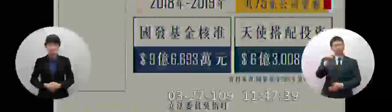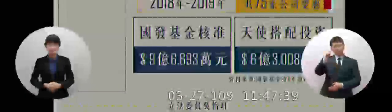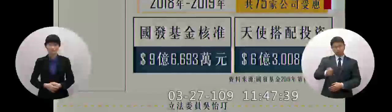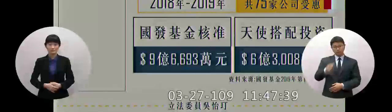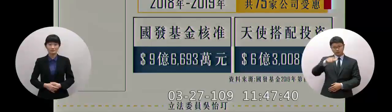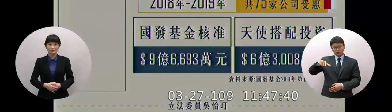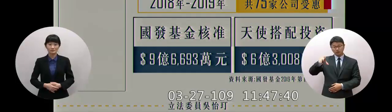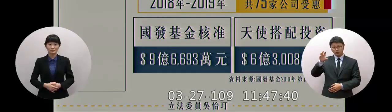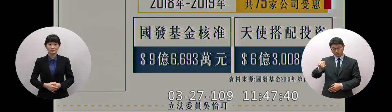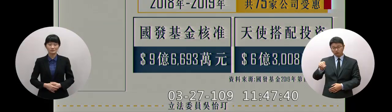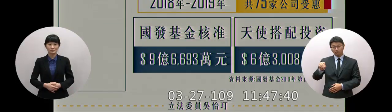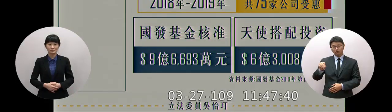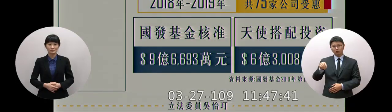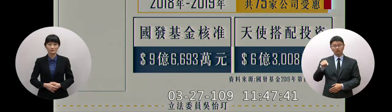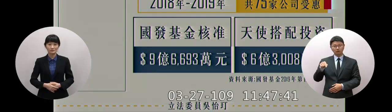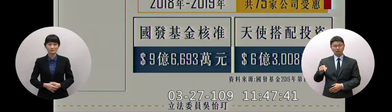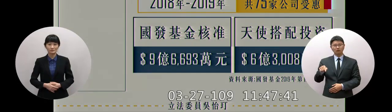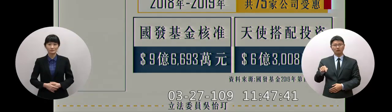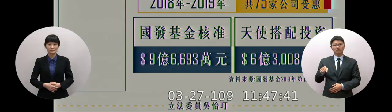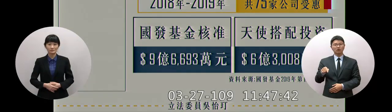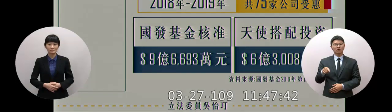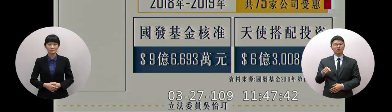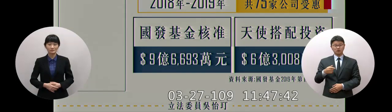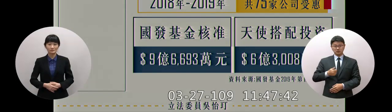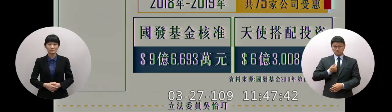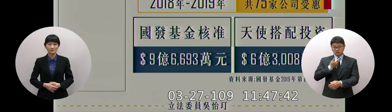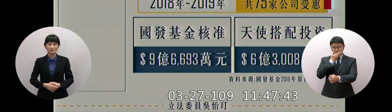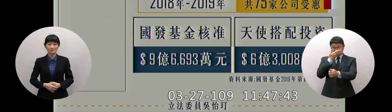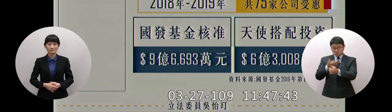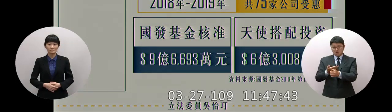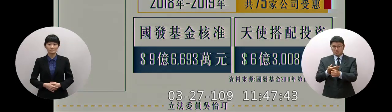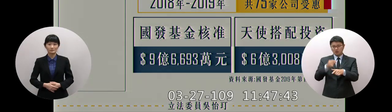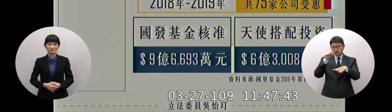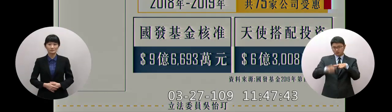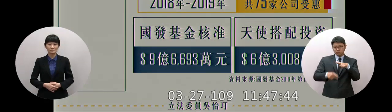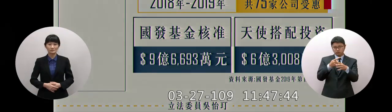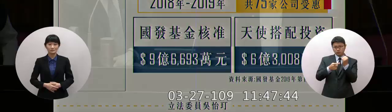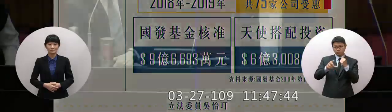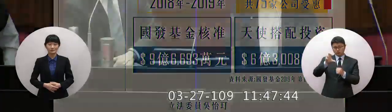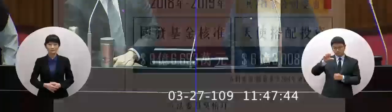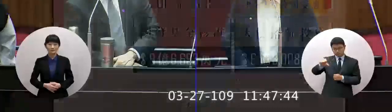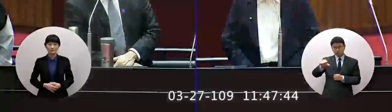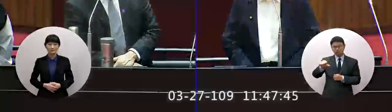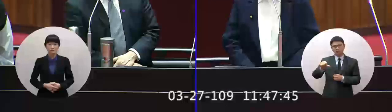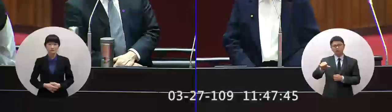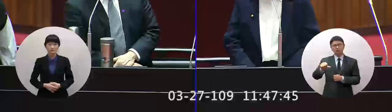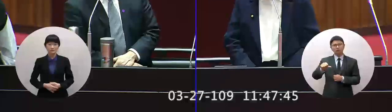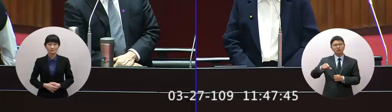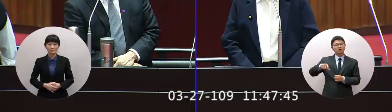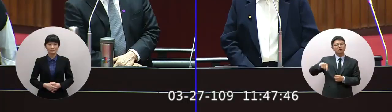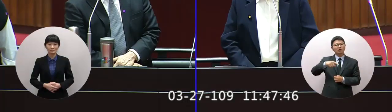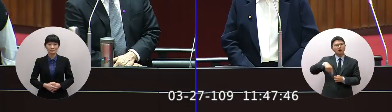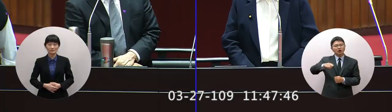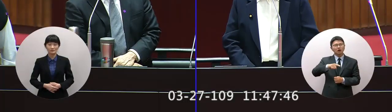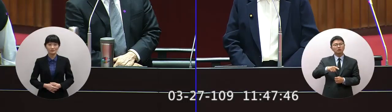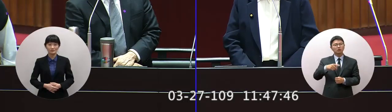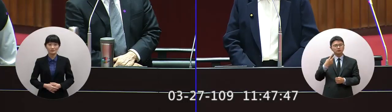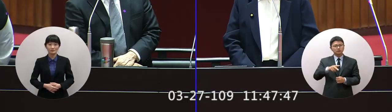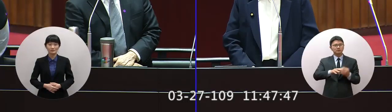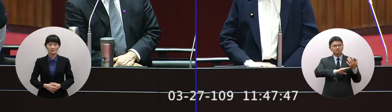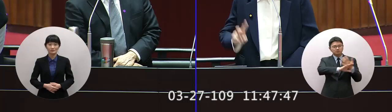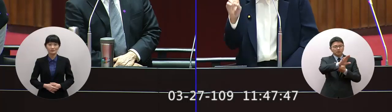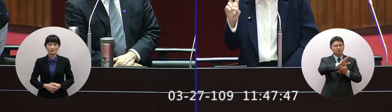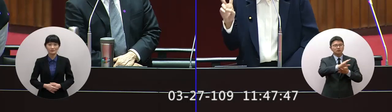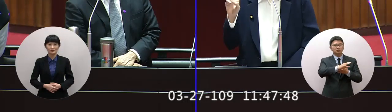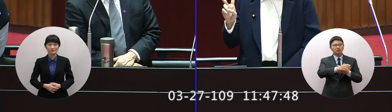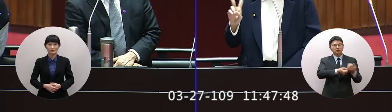这个资金，我们受惠的公司是75家公司， 我们是不是能够有更多的公司来受